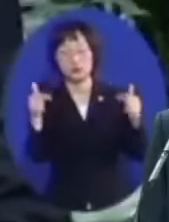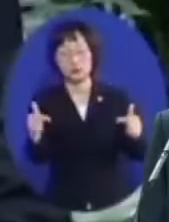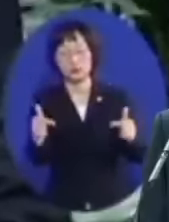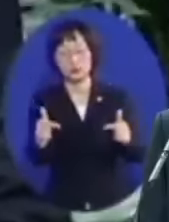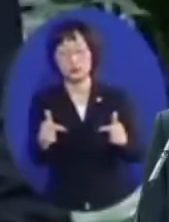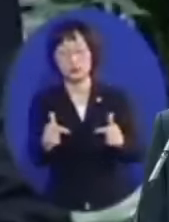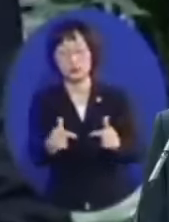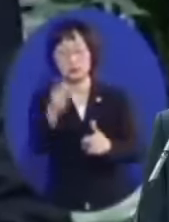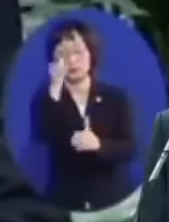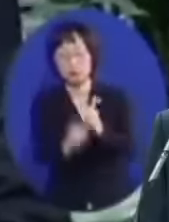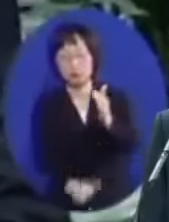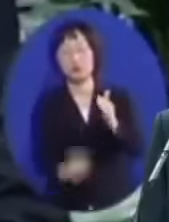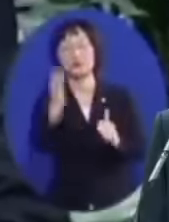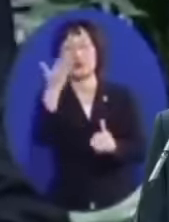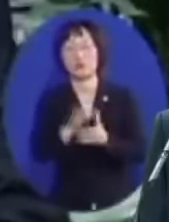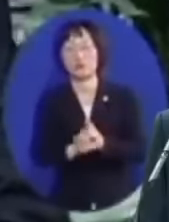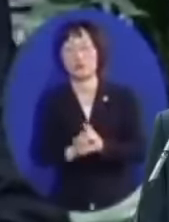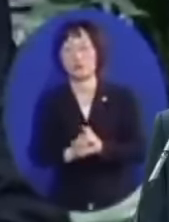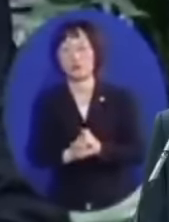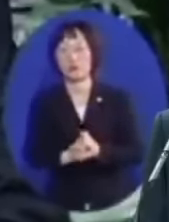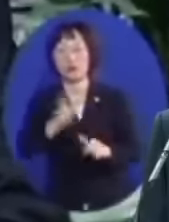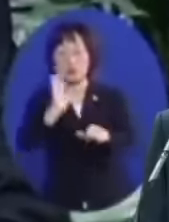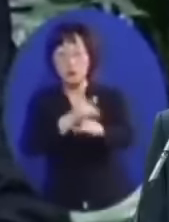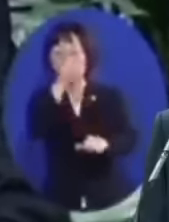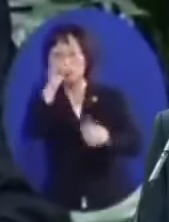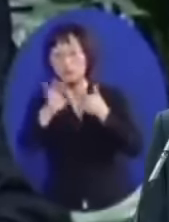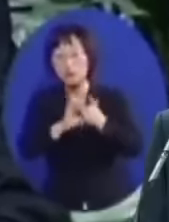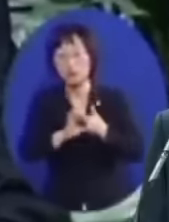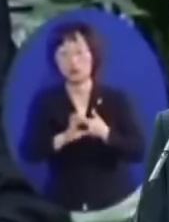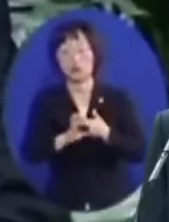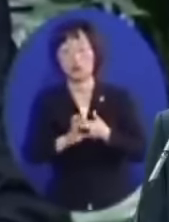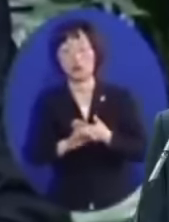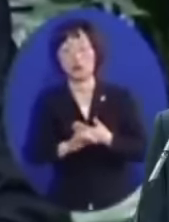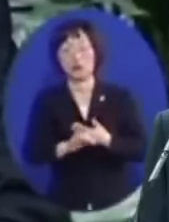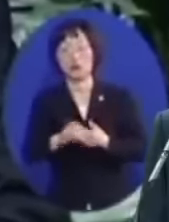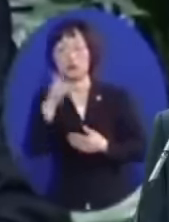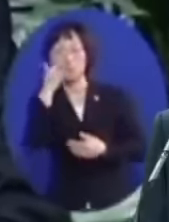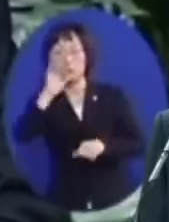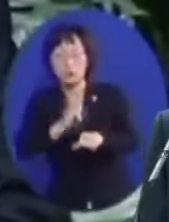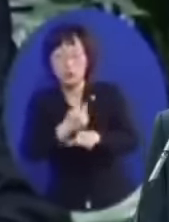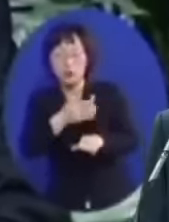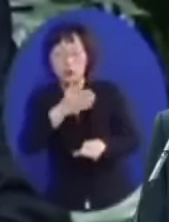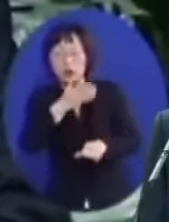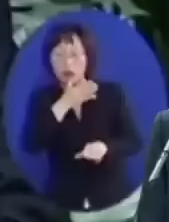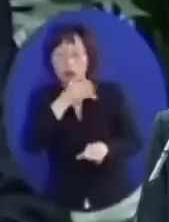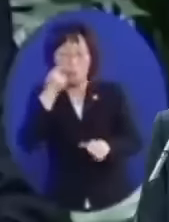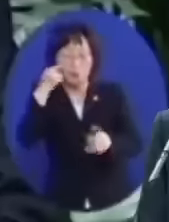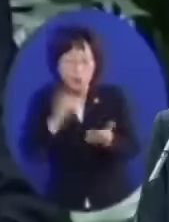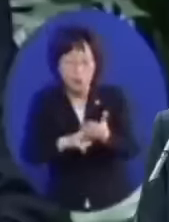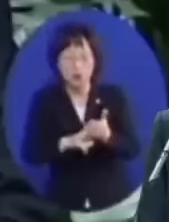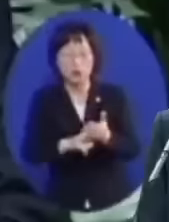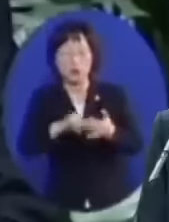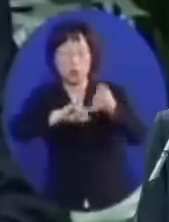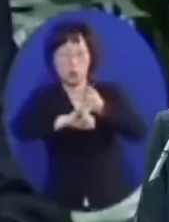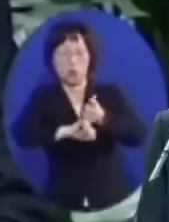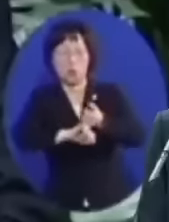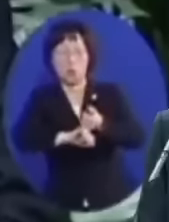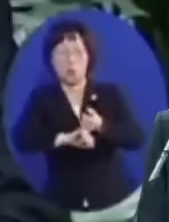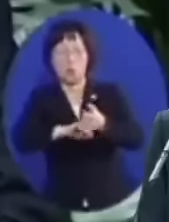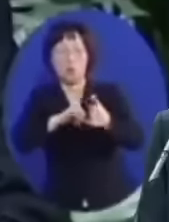수렁으로 빠져들어가는 것입니다. 잘못했으면 부모가 잘못한 것을 발견하고 꼭 그 아이에게